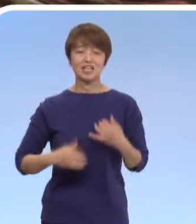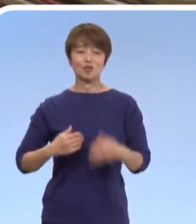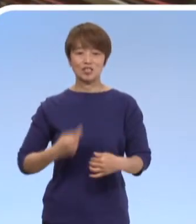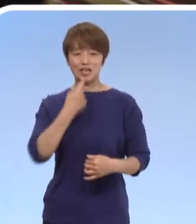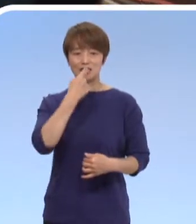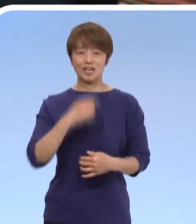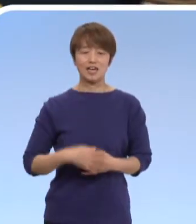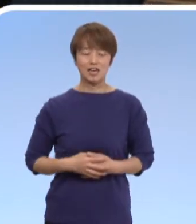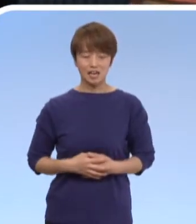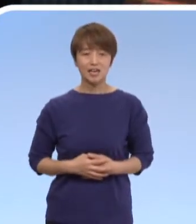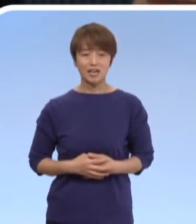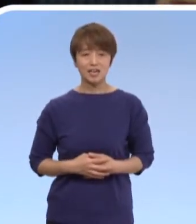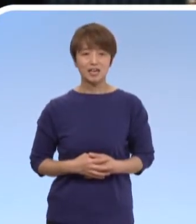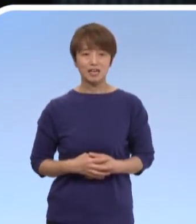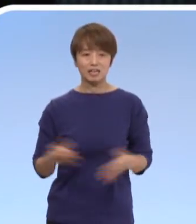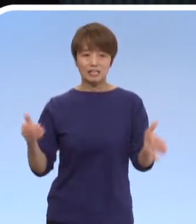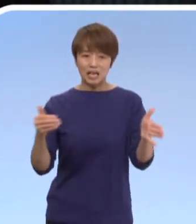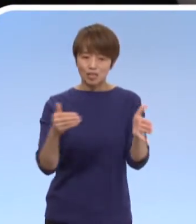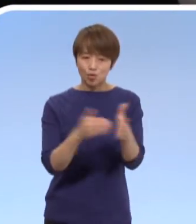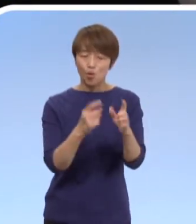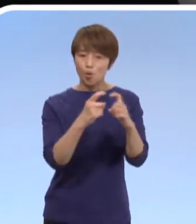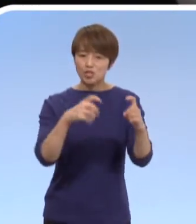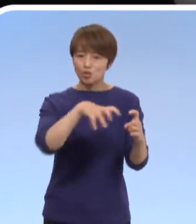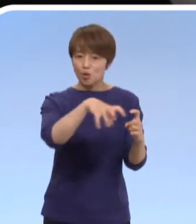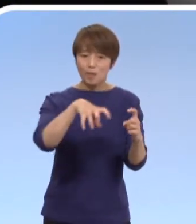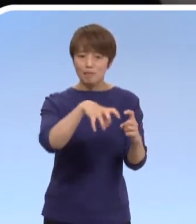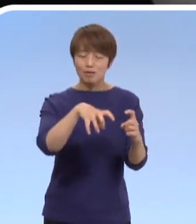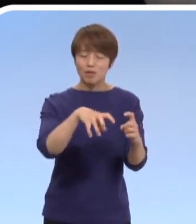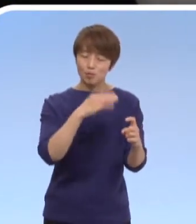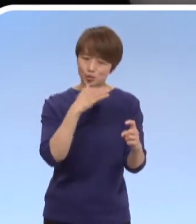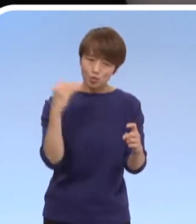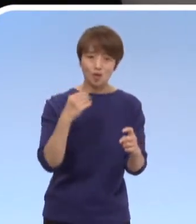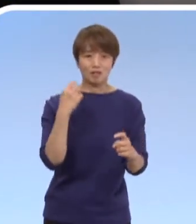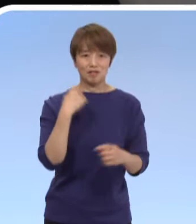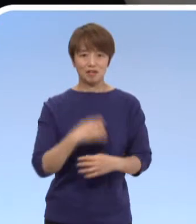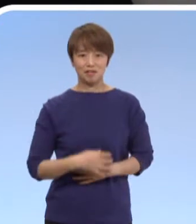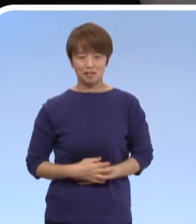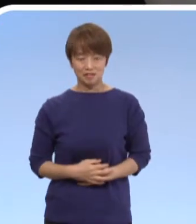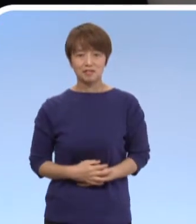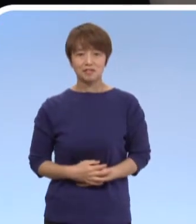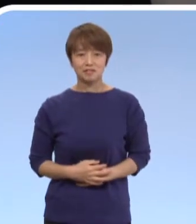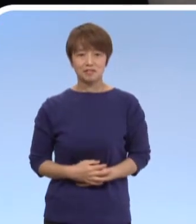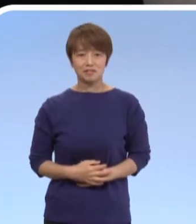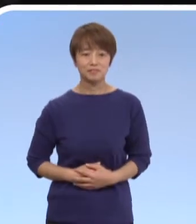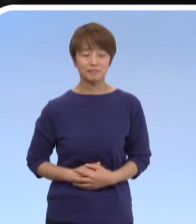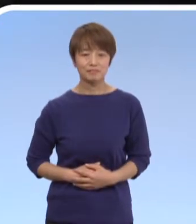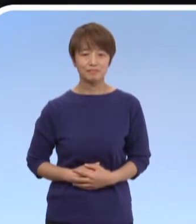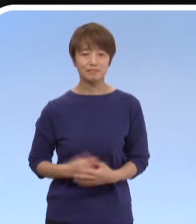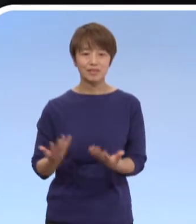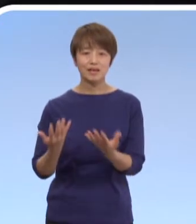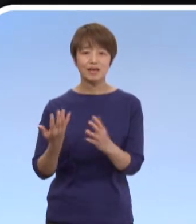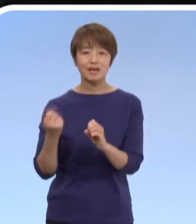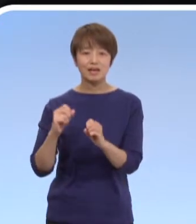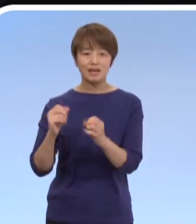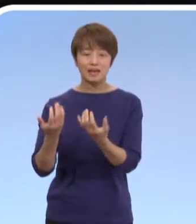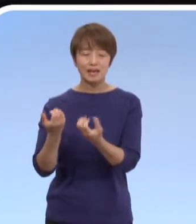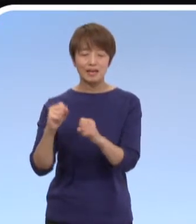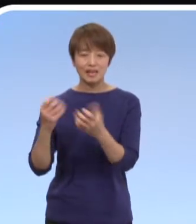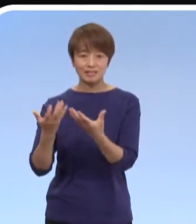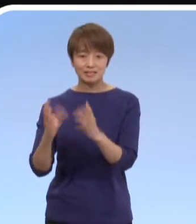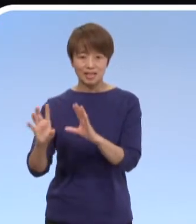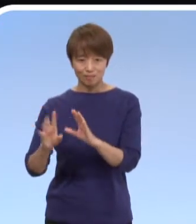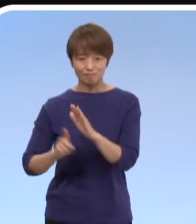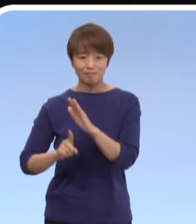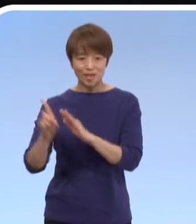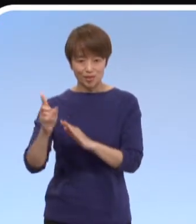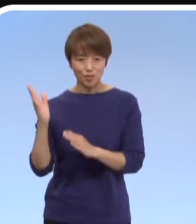ても楽しかったです。 どんなとこ楽しかったですか。 最後のお城とかもすごかったです。 劇団をプロデュ